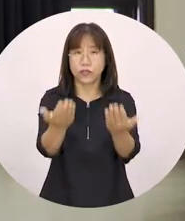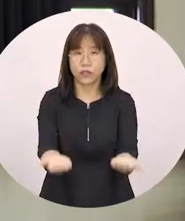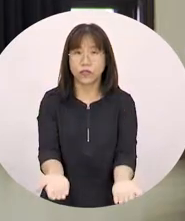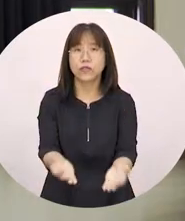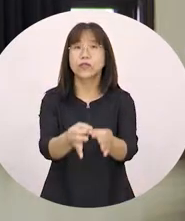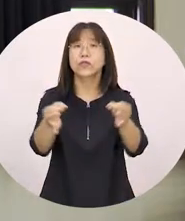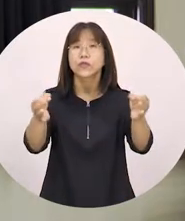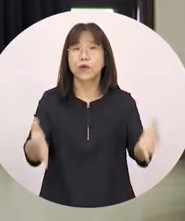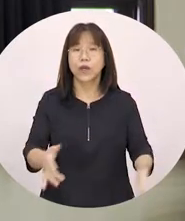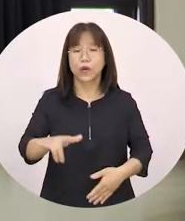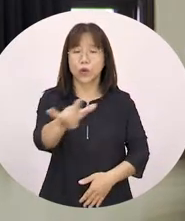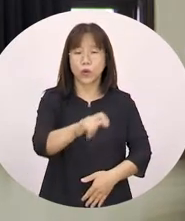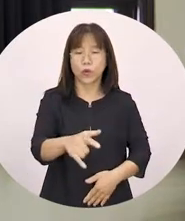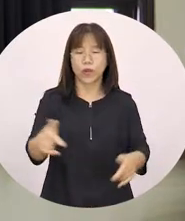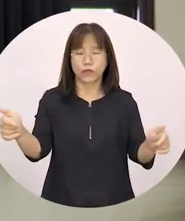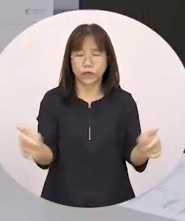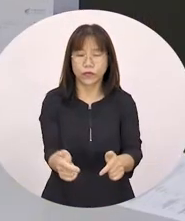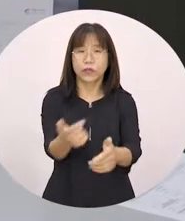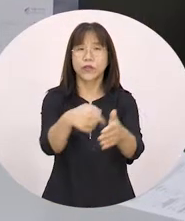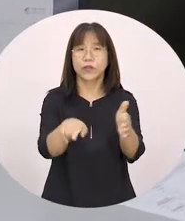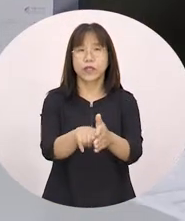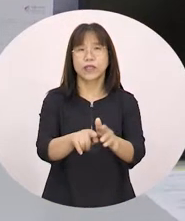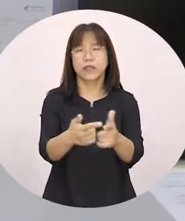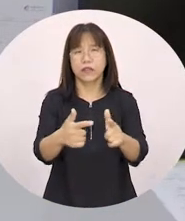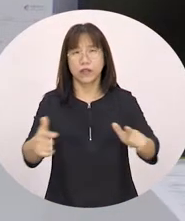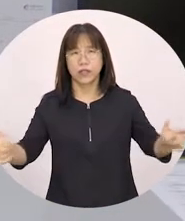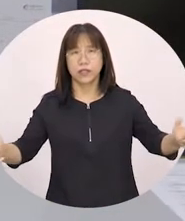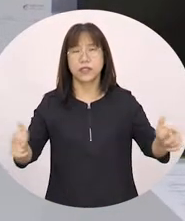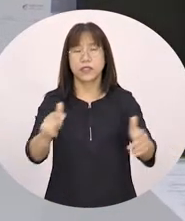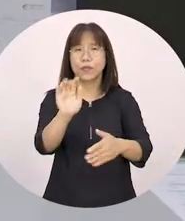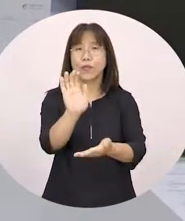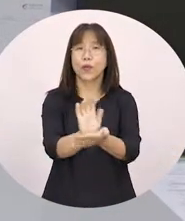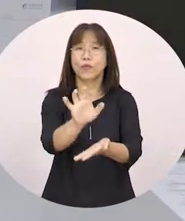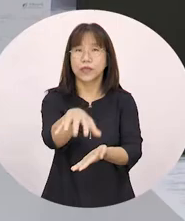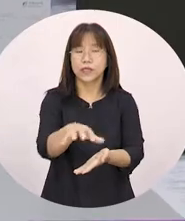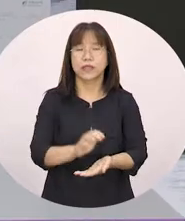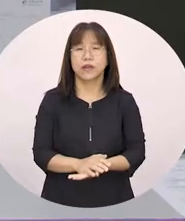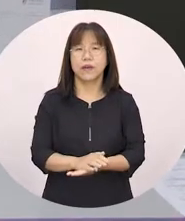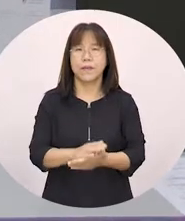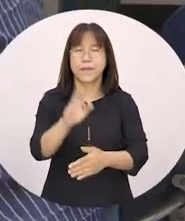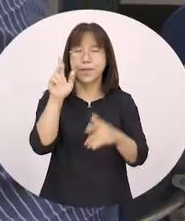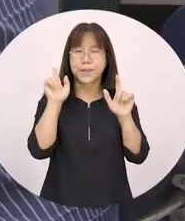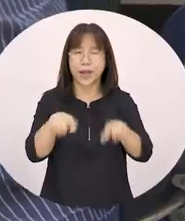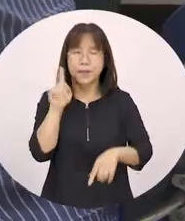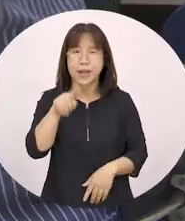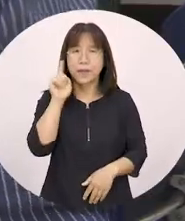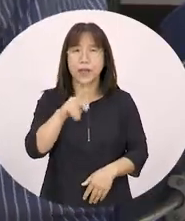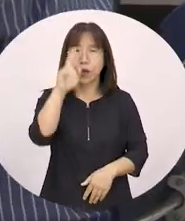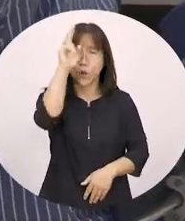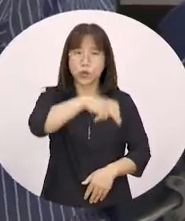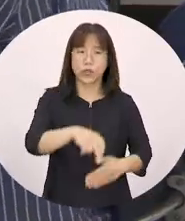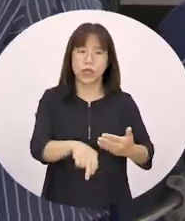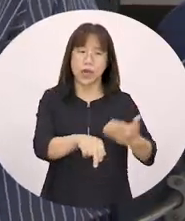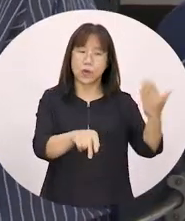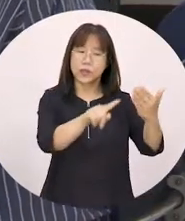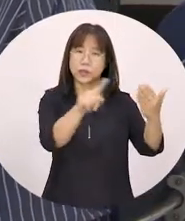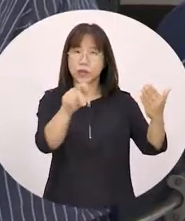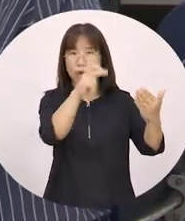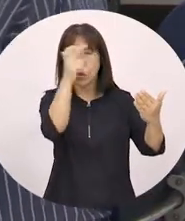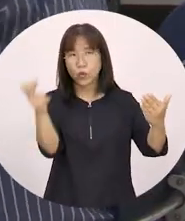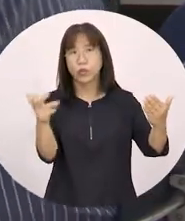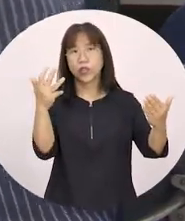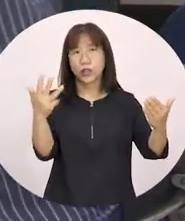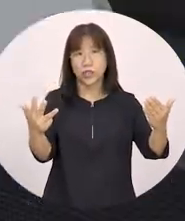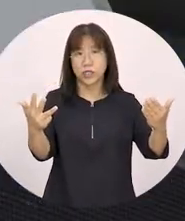연휴 기간 동안 코론 l 그 확산을 최소화 하기 위한 재난안전대책본부 가 매일 오전 9시부터 오후 8시까지 운영됩니다